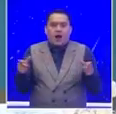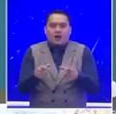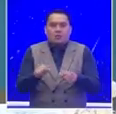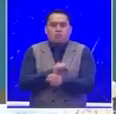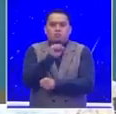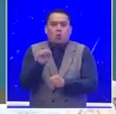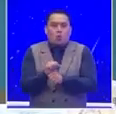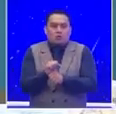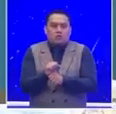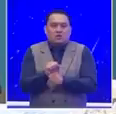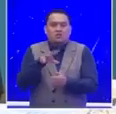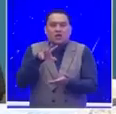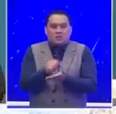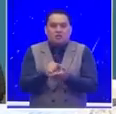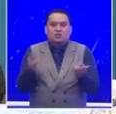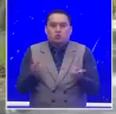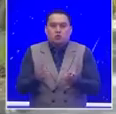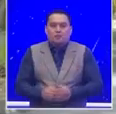по другим ты тоже занимайся.